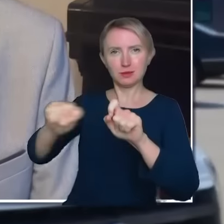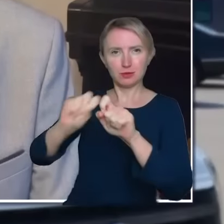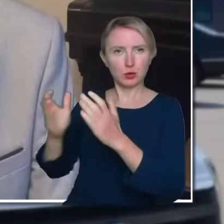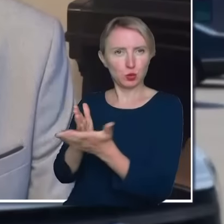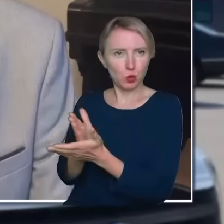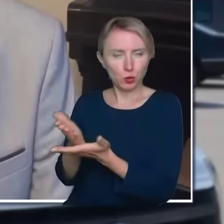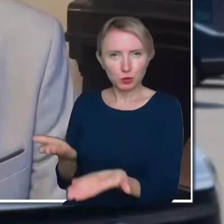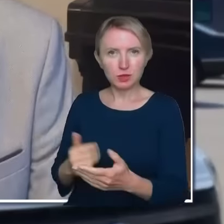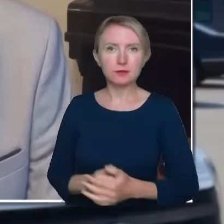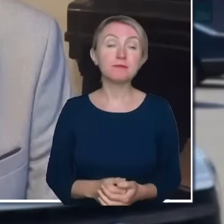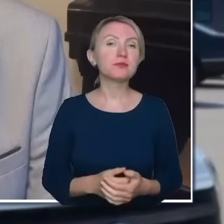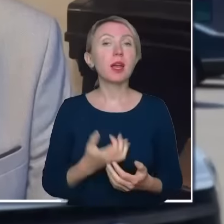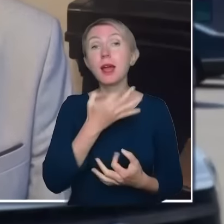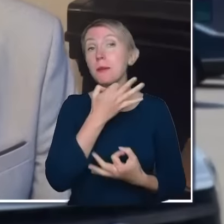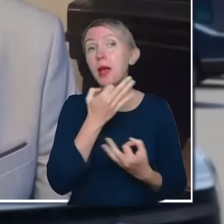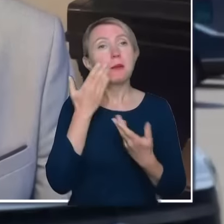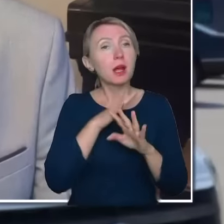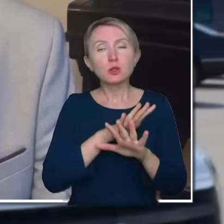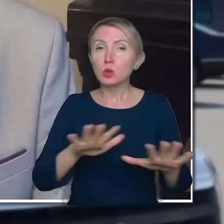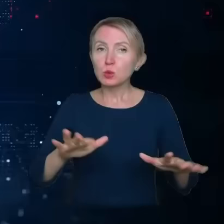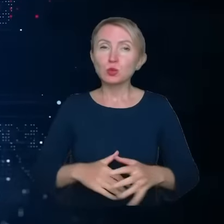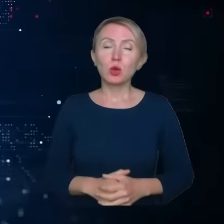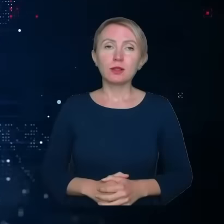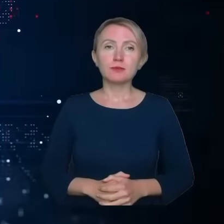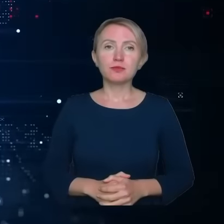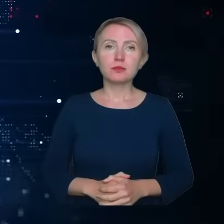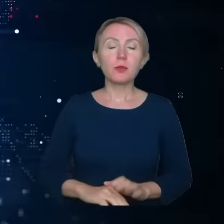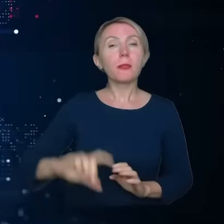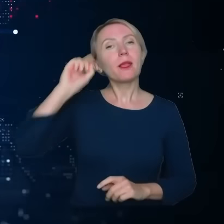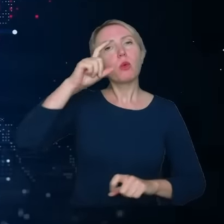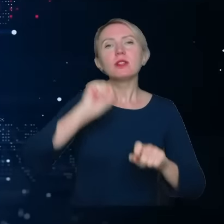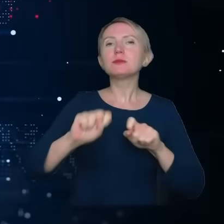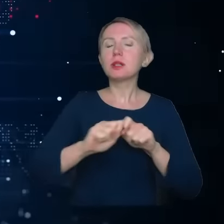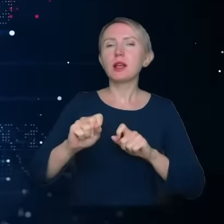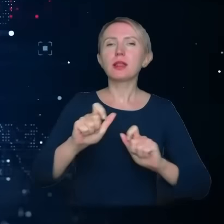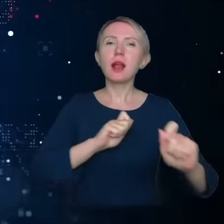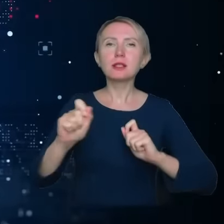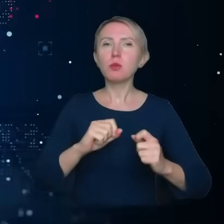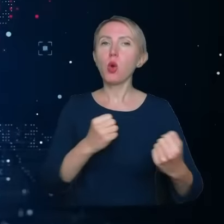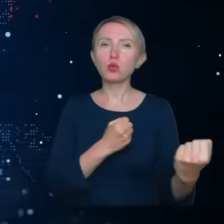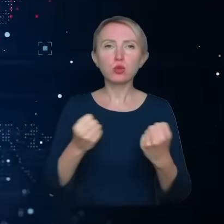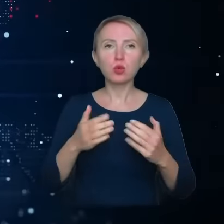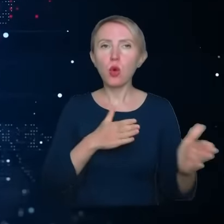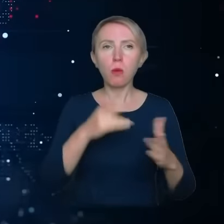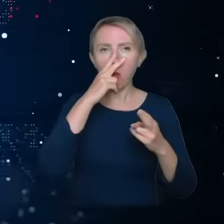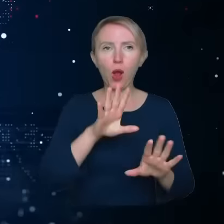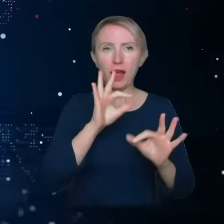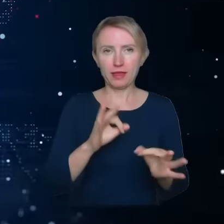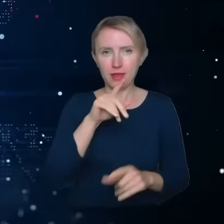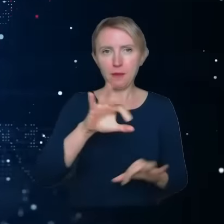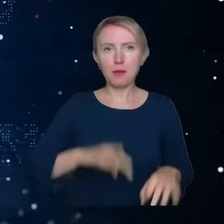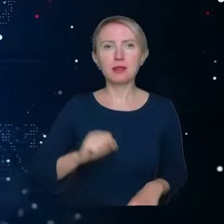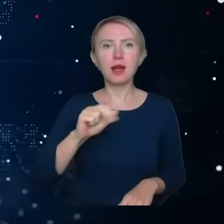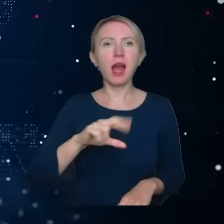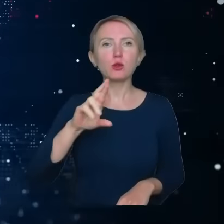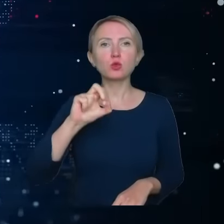Więc pytań jest bardzo, bardzo dużo. Główny inspektora transportu drogowego, o właśnie pokazywany teraz pan Artur